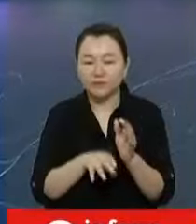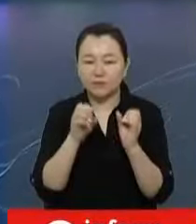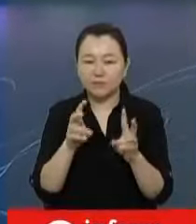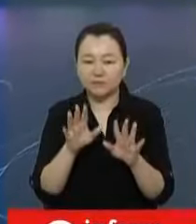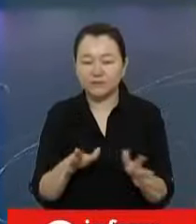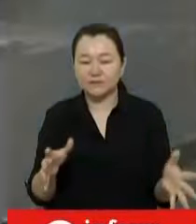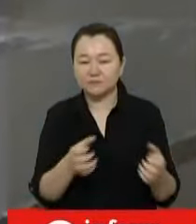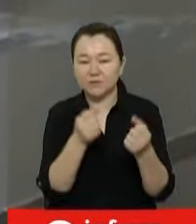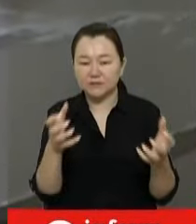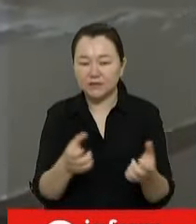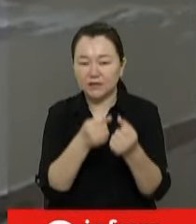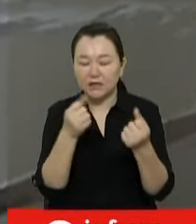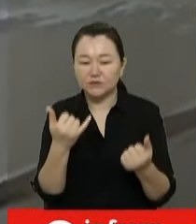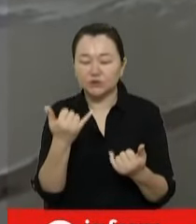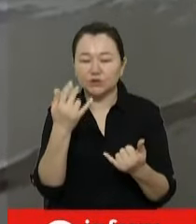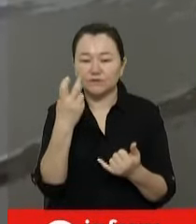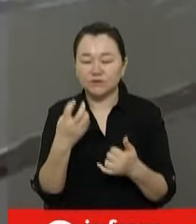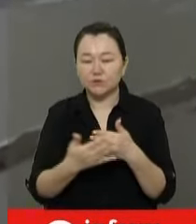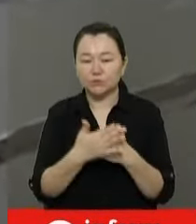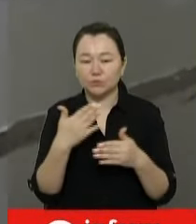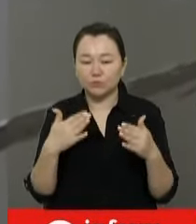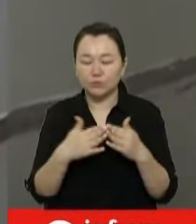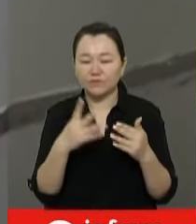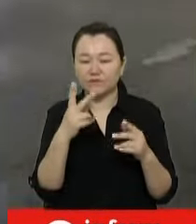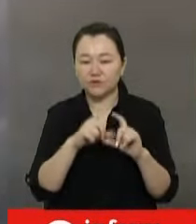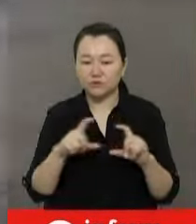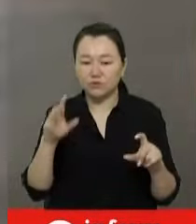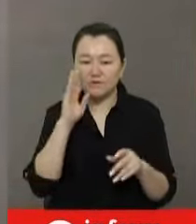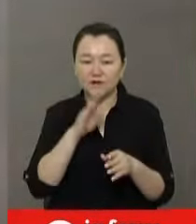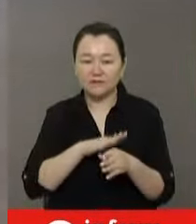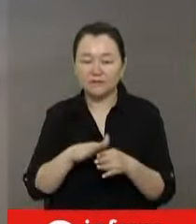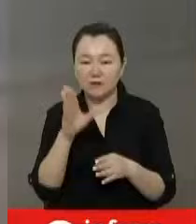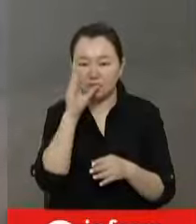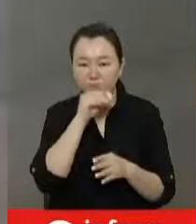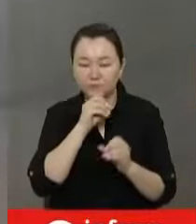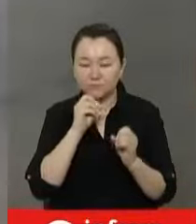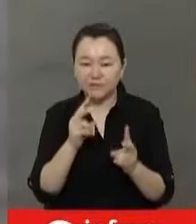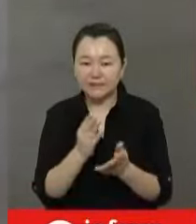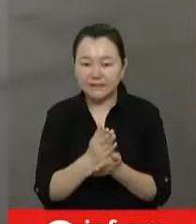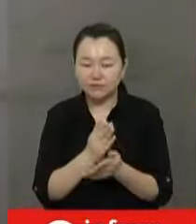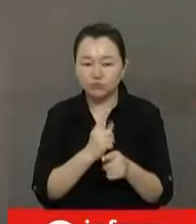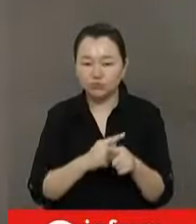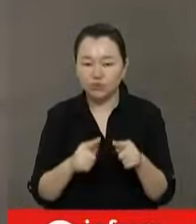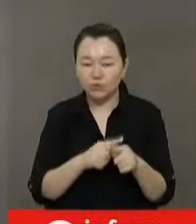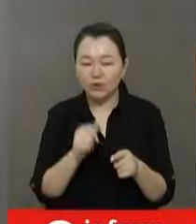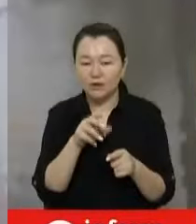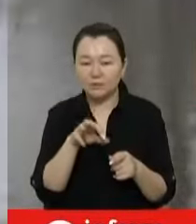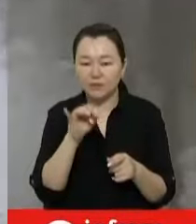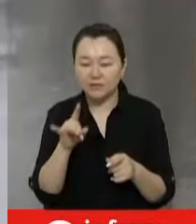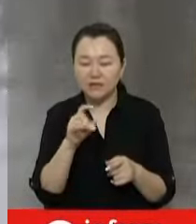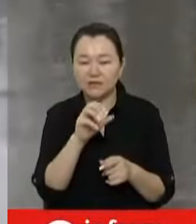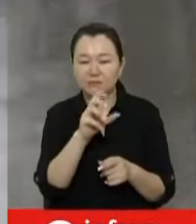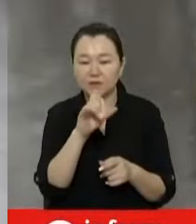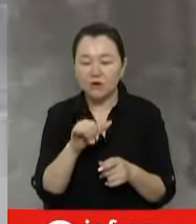көшірілді. Қазір 200-ге жуық үй мен екі мектепті су басу қаупі бар. Сондай-ақ тасқынның салдарынан Атбасардан Сандықтау